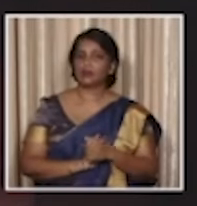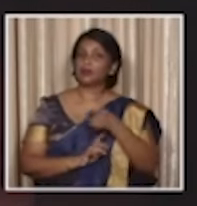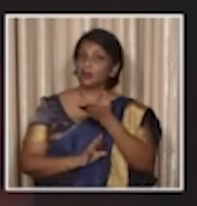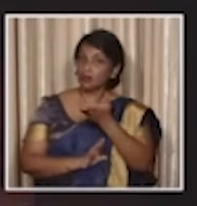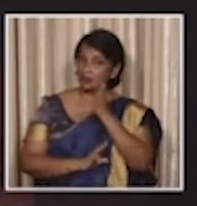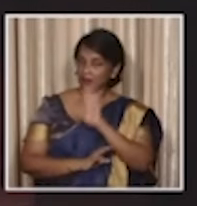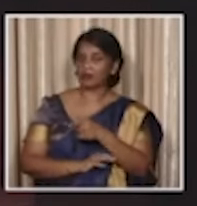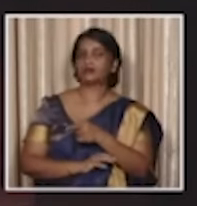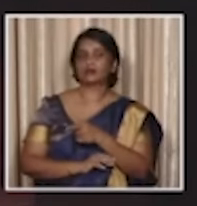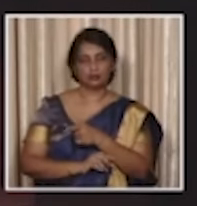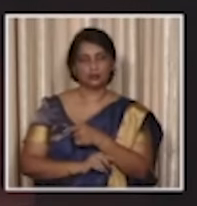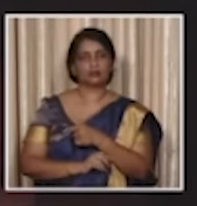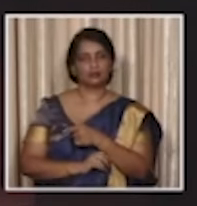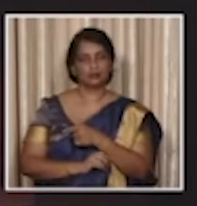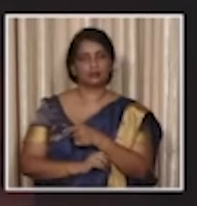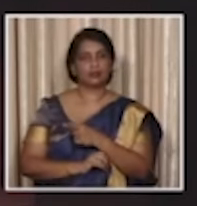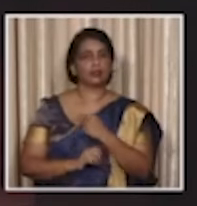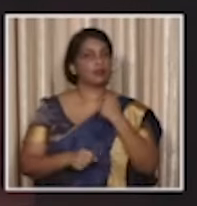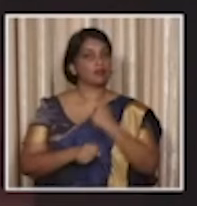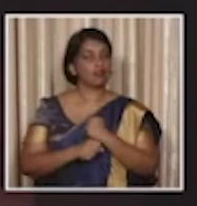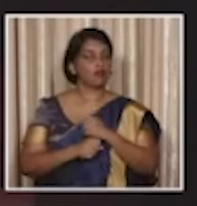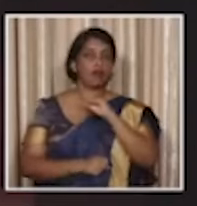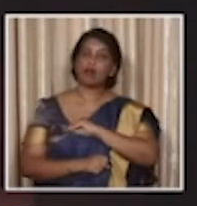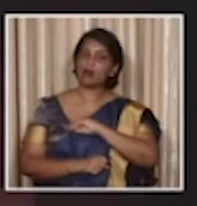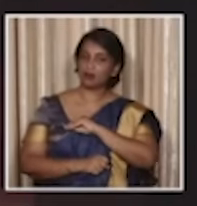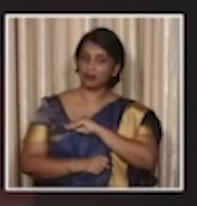මේගොල්ලෝ තමයි රාජ්‍ය ආදායම